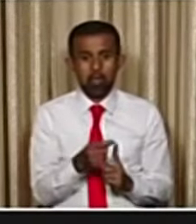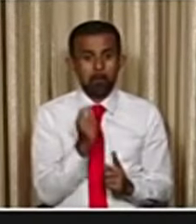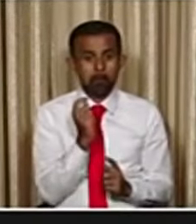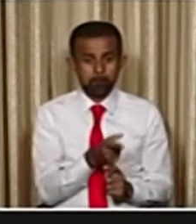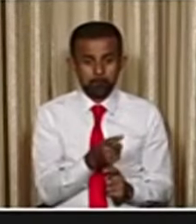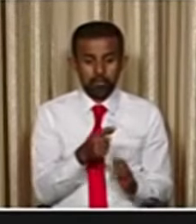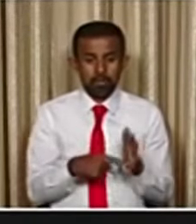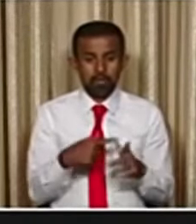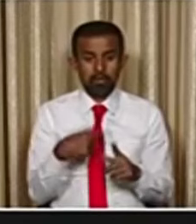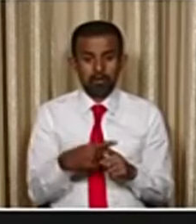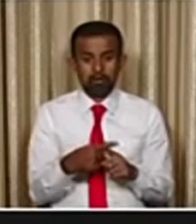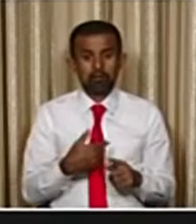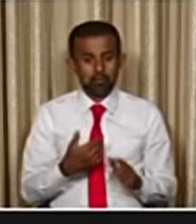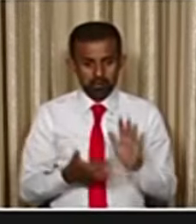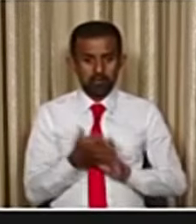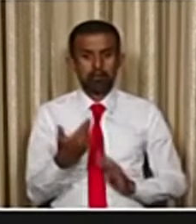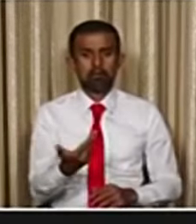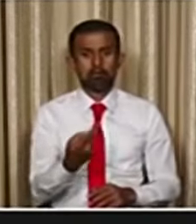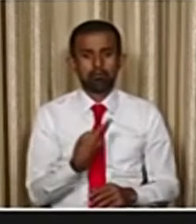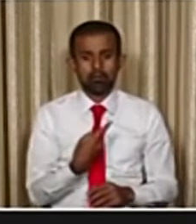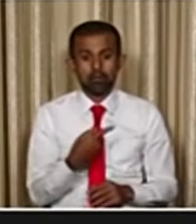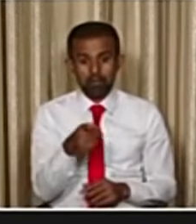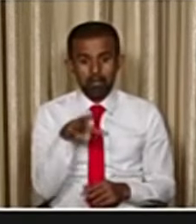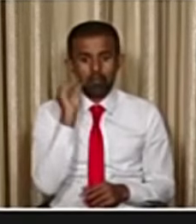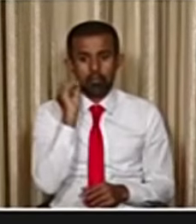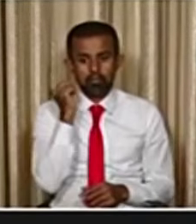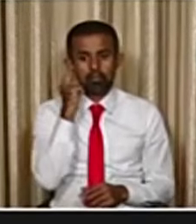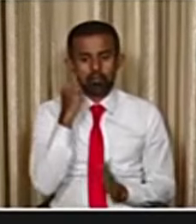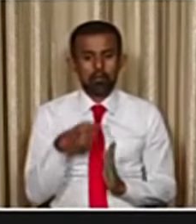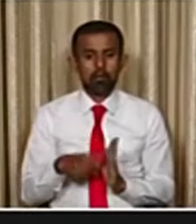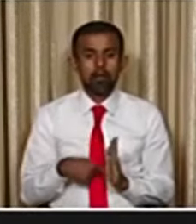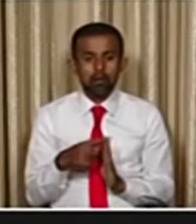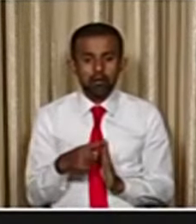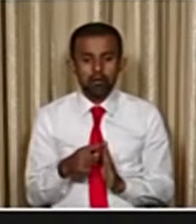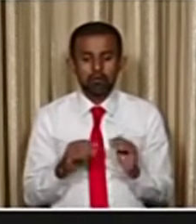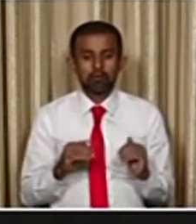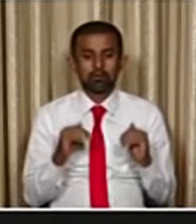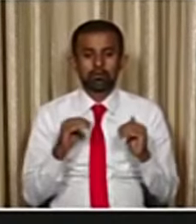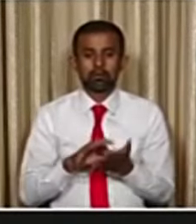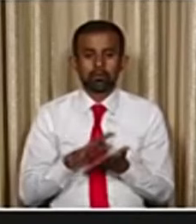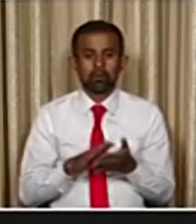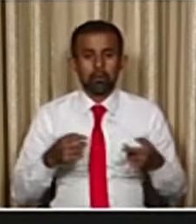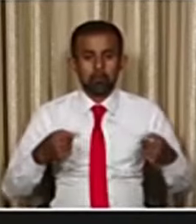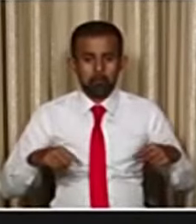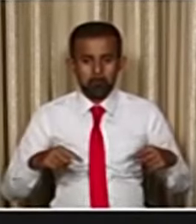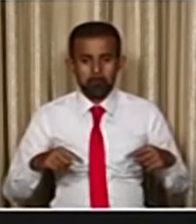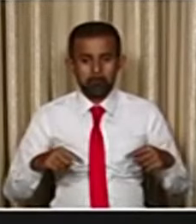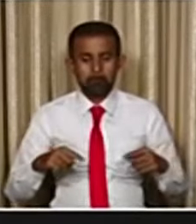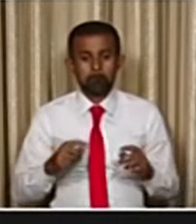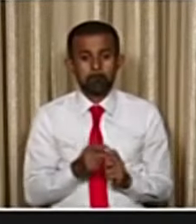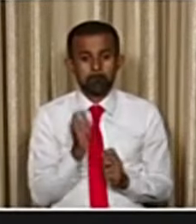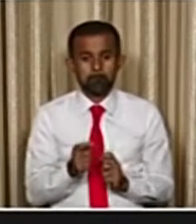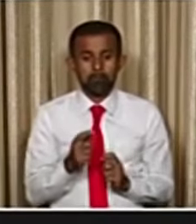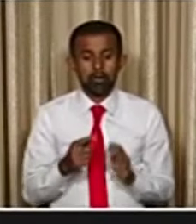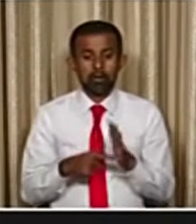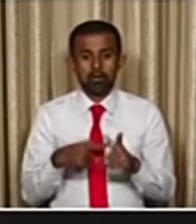කැපර මිනිස්සු අපිත් එක්ක තරහින් ඉන්නේ. හැබැයි එයාට දැන් අවබෝධයක් තියෙනවා. එයා දන්නවා මේ රට යම් දාතුරු ස්ථාවර ආවට පස්සේ මේ පේයි ටැක්ස්